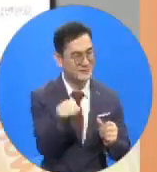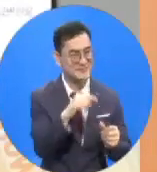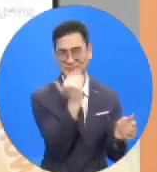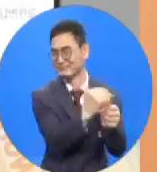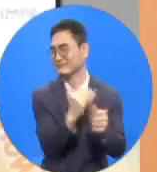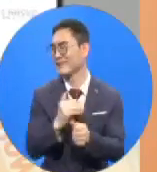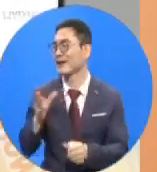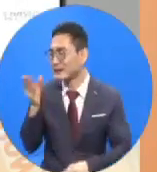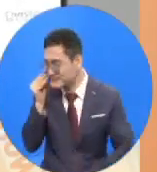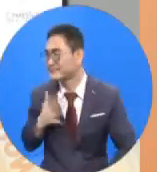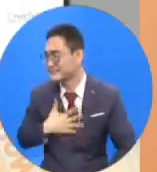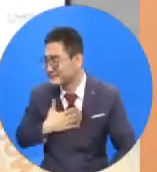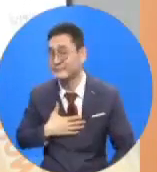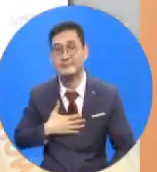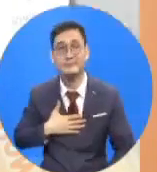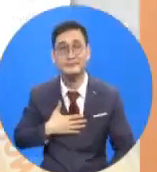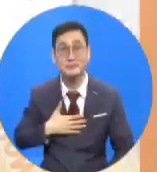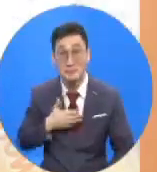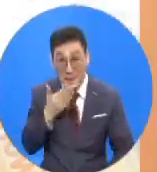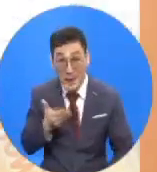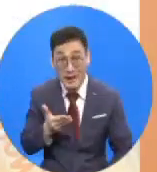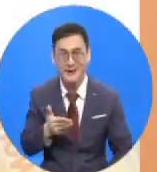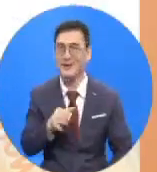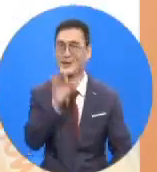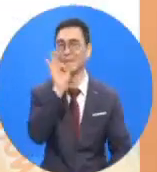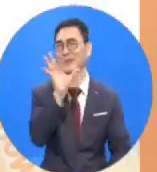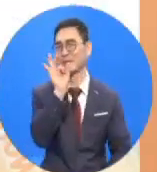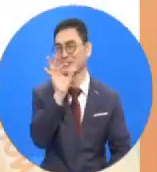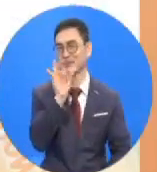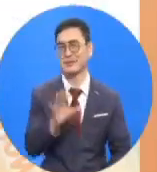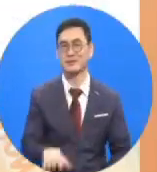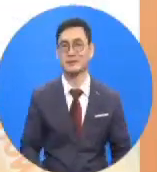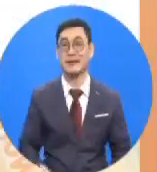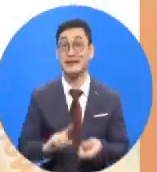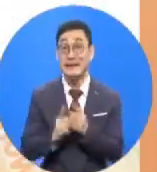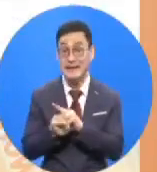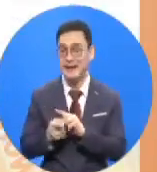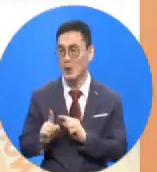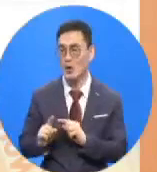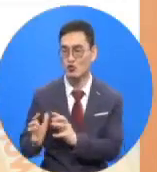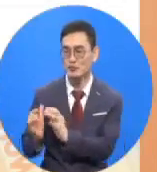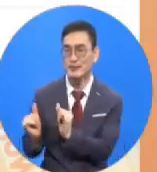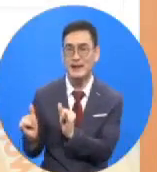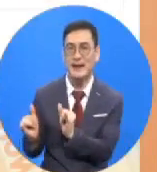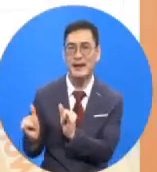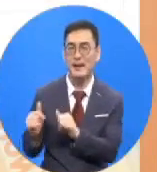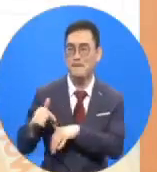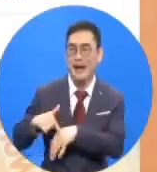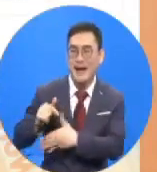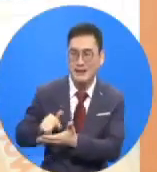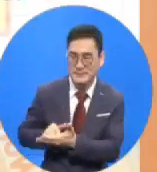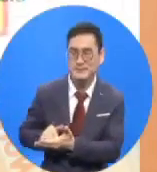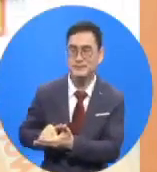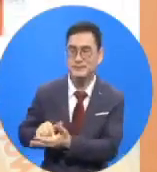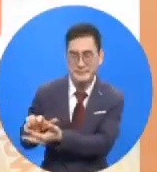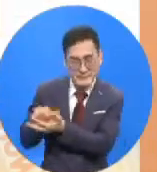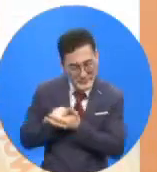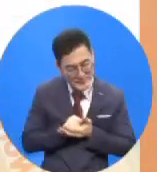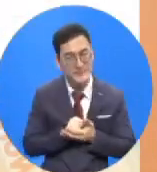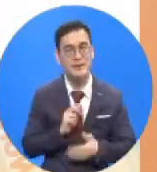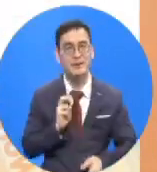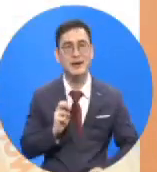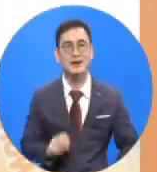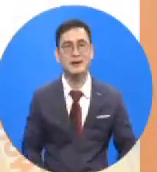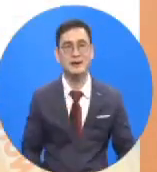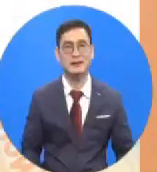가능성은 없다고 보구요 예 대신 aj 국민들의 어떤 심경 지금 부동산 정책이 라든가 검찰 개혁 과정에서